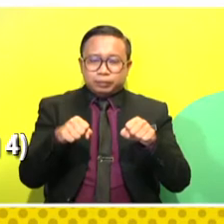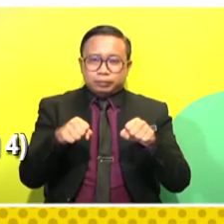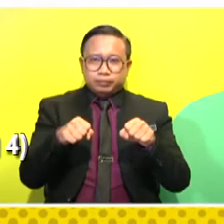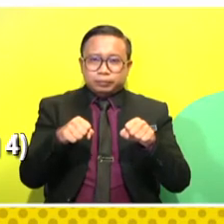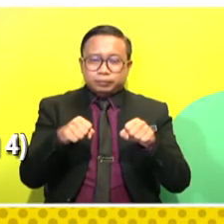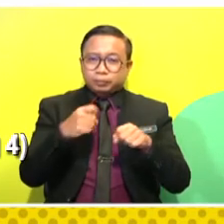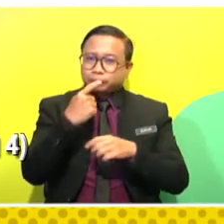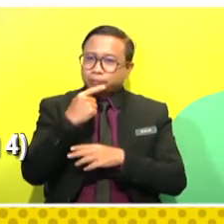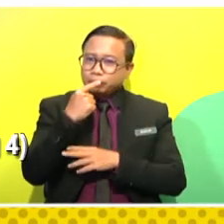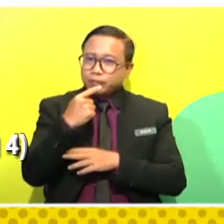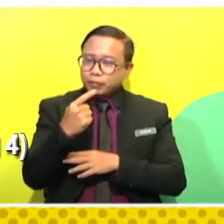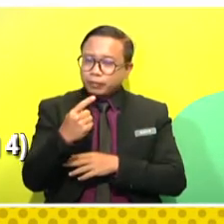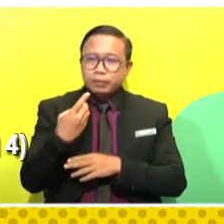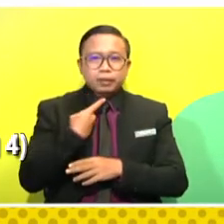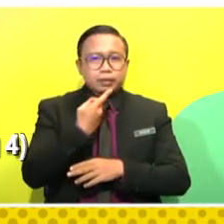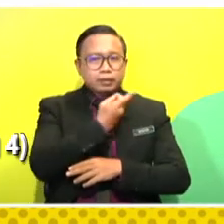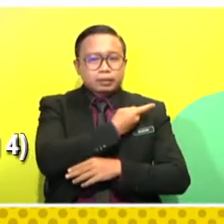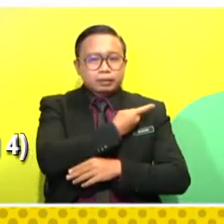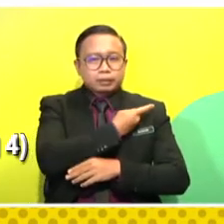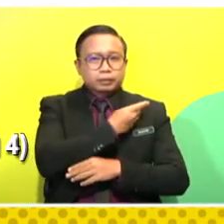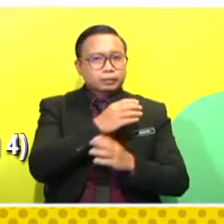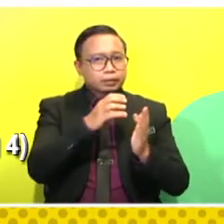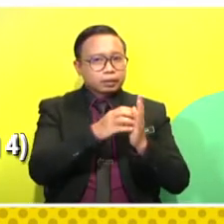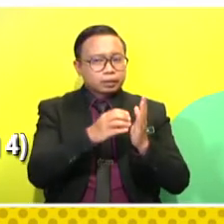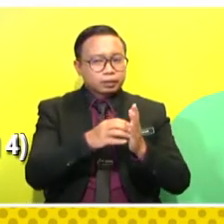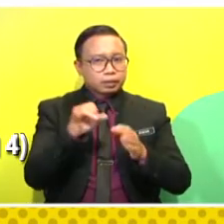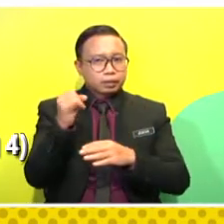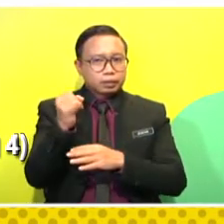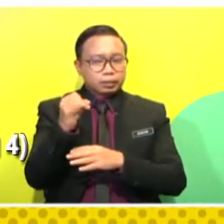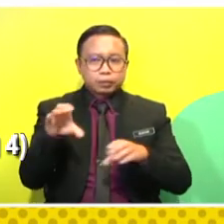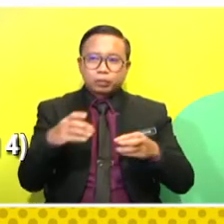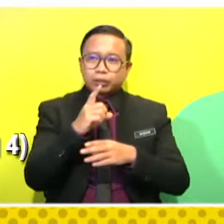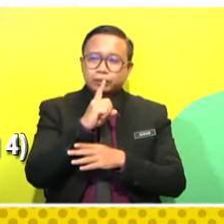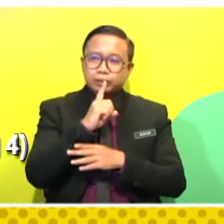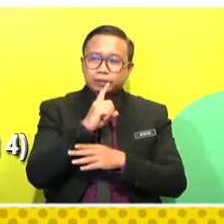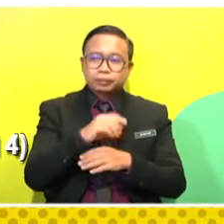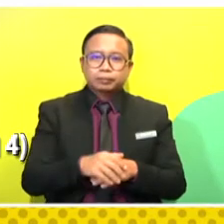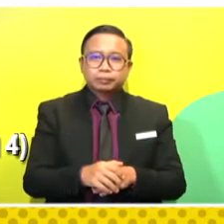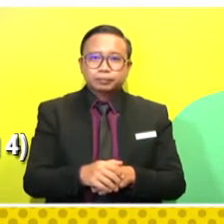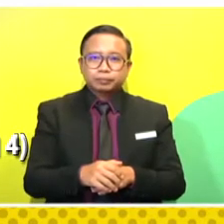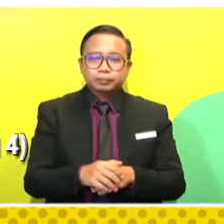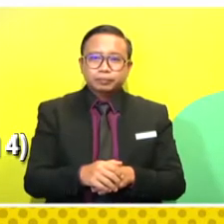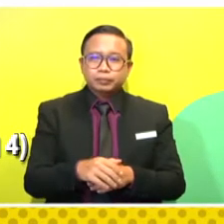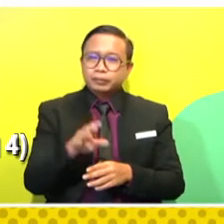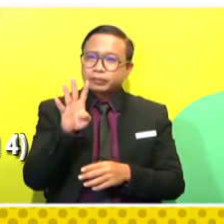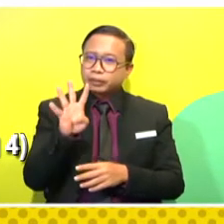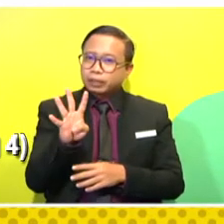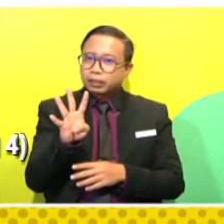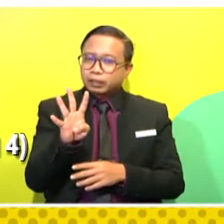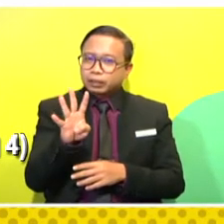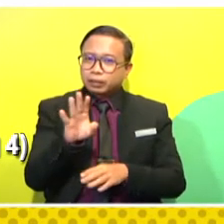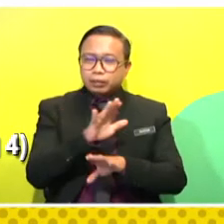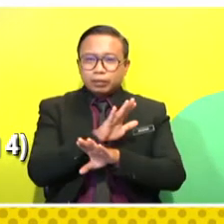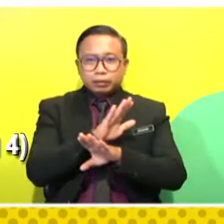sebutkan? Yang ketiga, kita ada kad yang menunjukkan dilarang membuat bising. Baik, dan yang keempat,